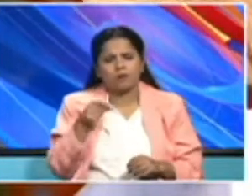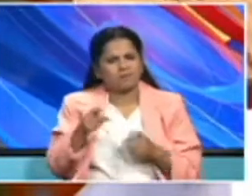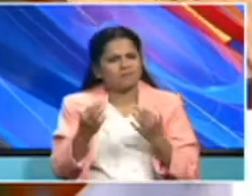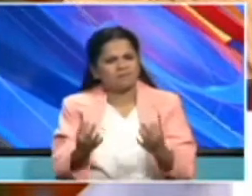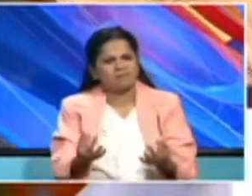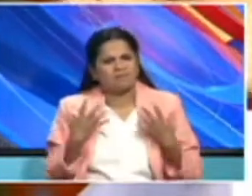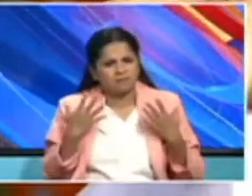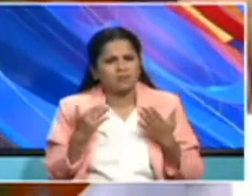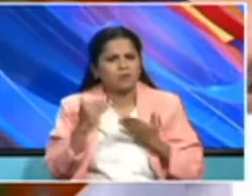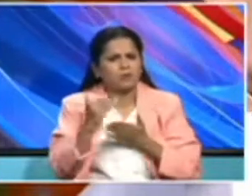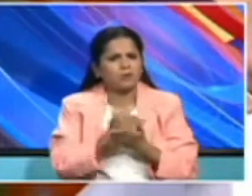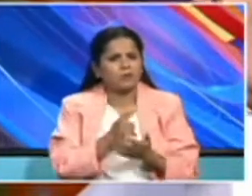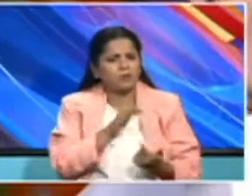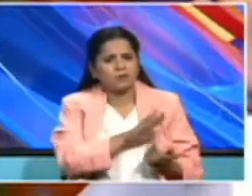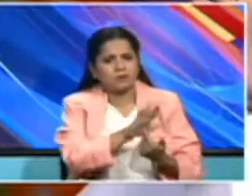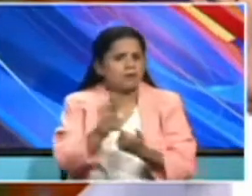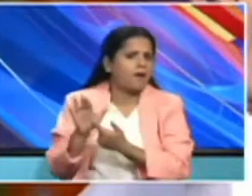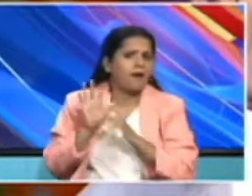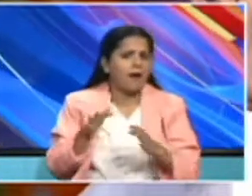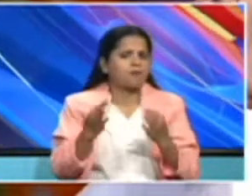सबसे शानदार प्रदर्शन किया।